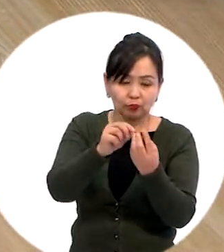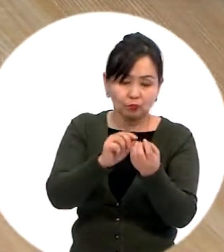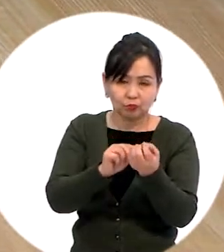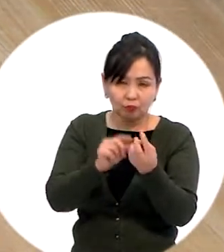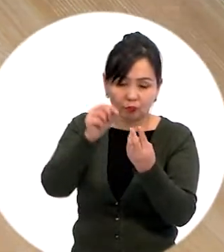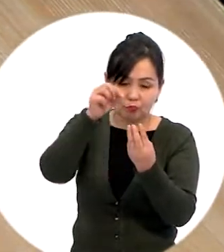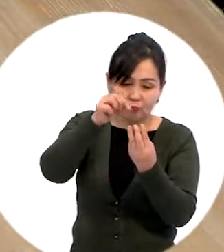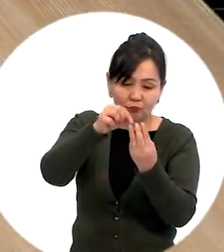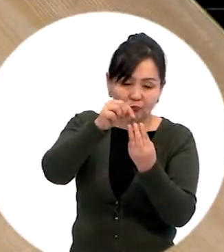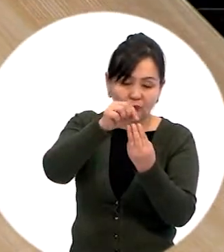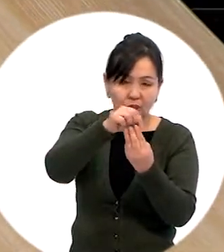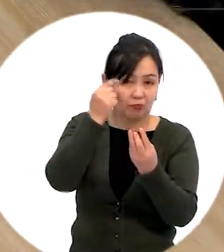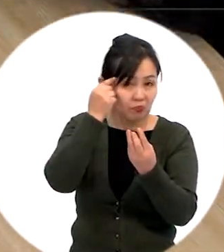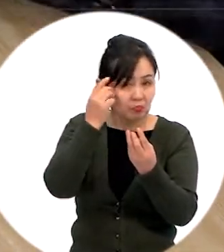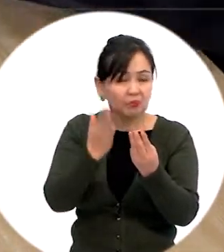ашиглана.